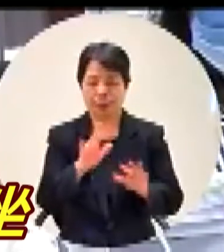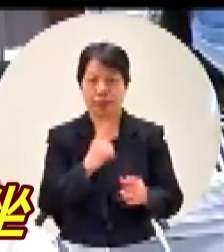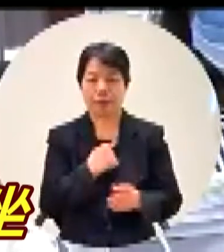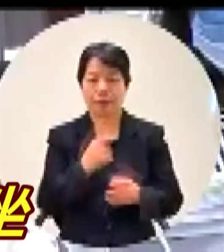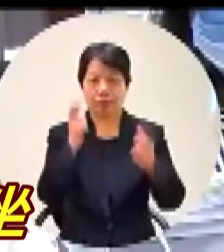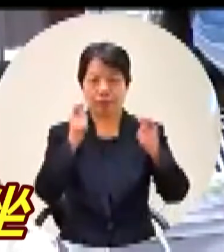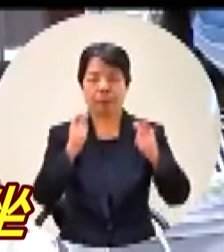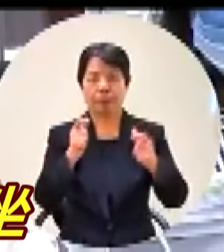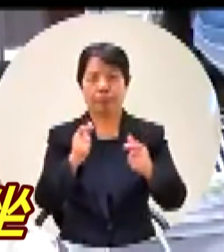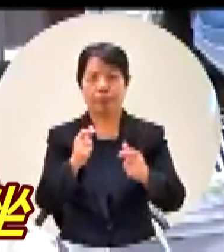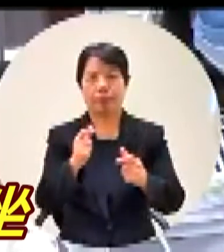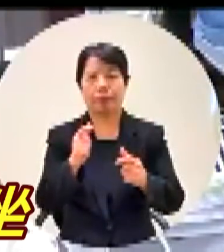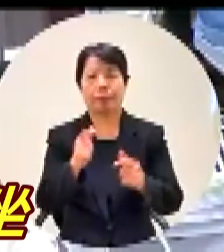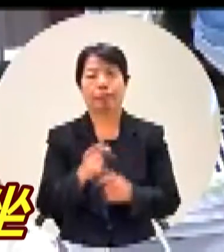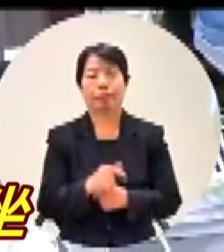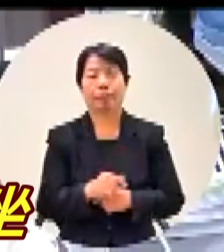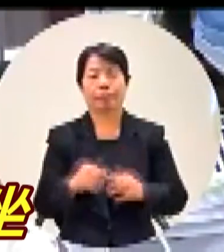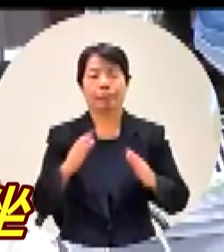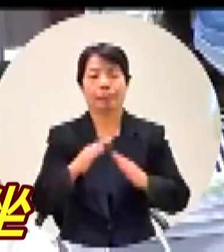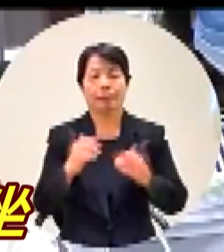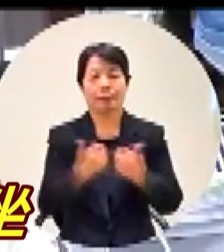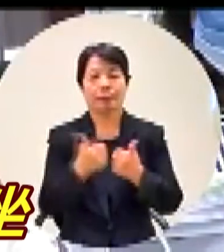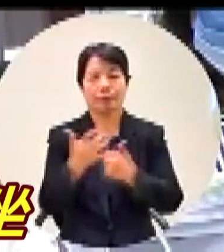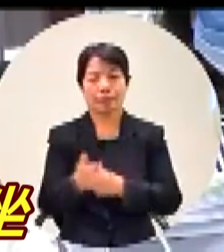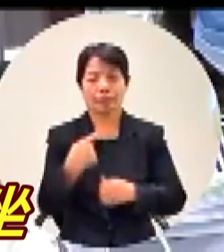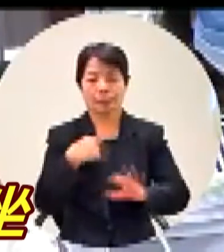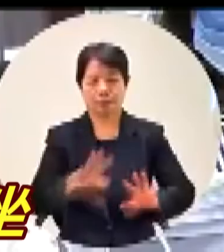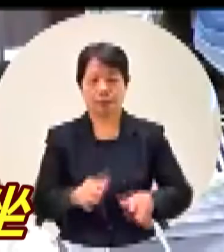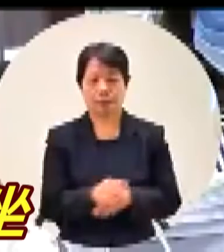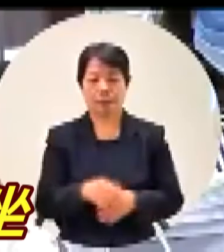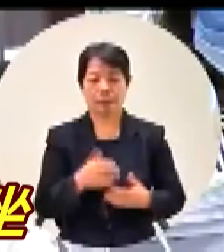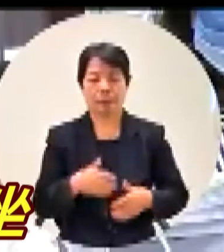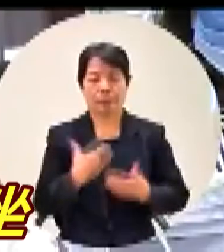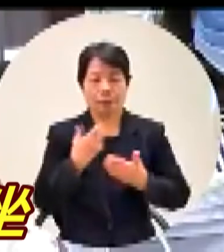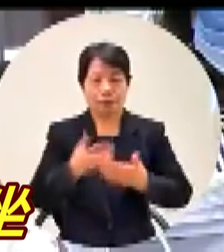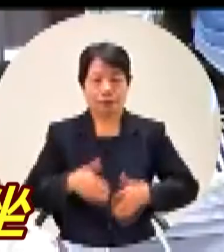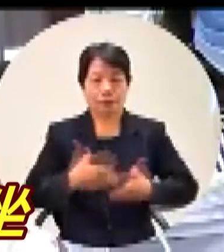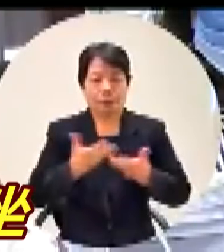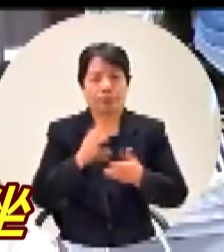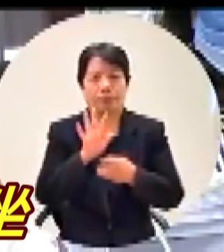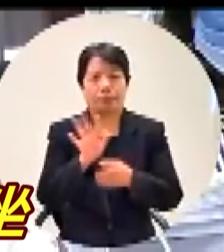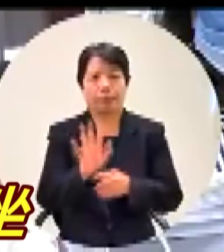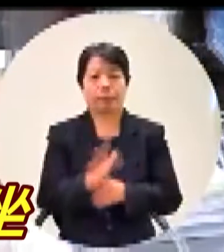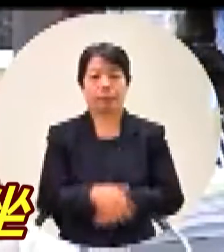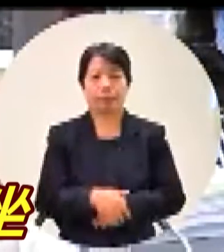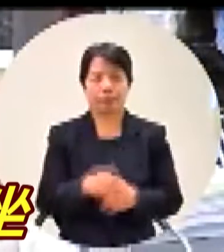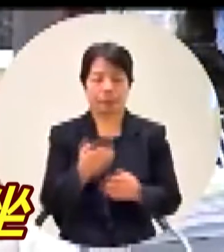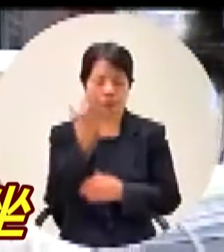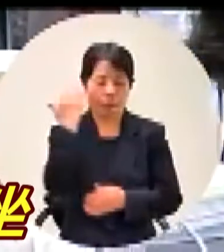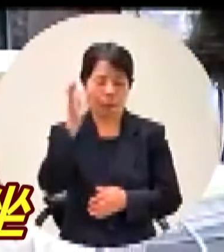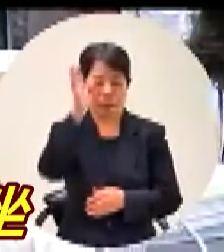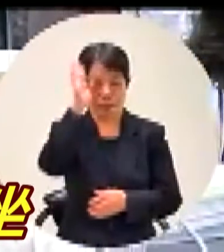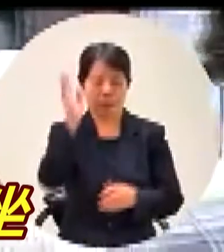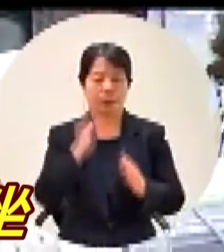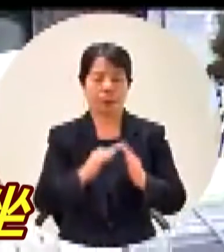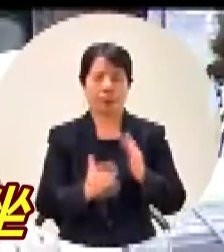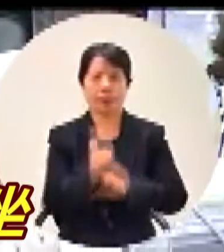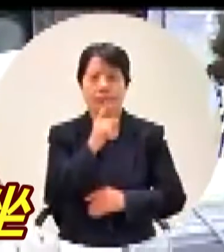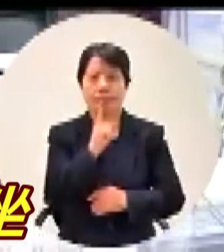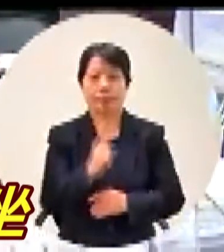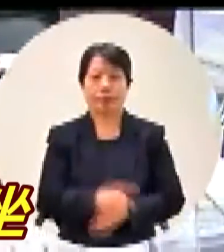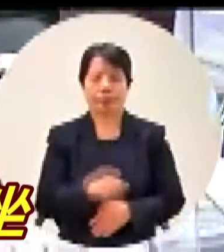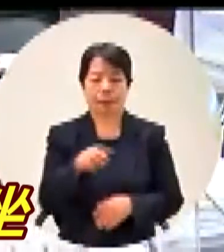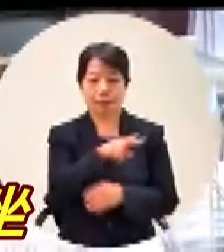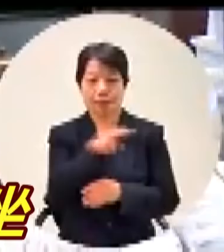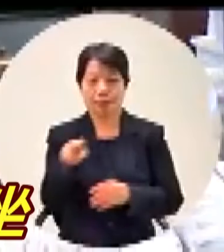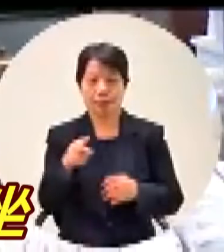哦，46条人命，我不会没有情绪。当年胡志强市长他说，看到这么多